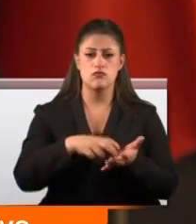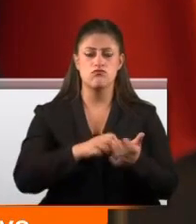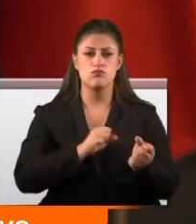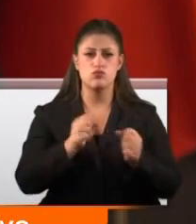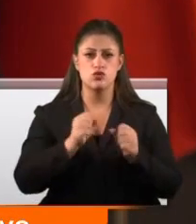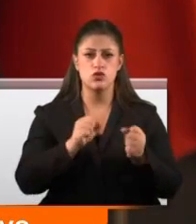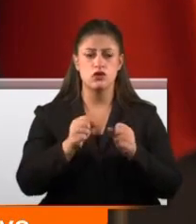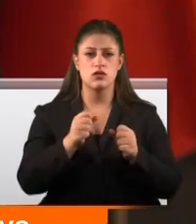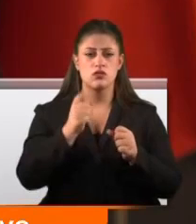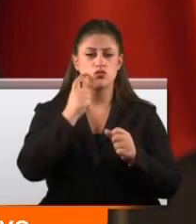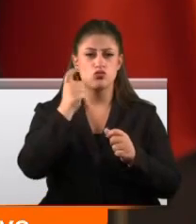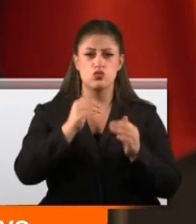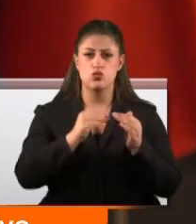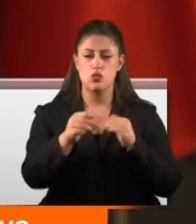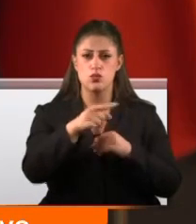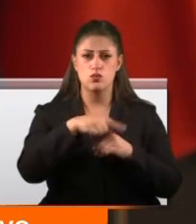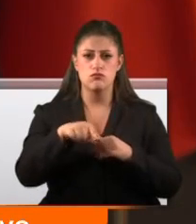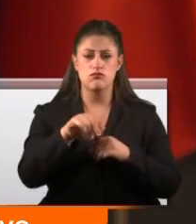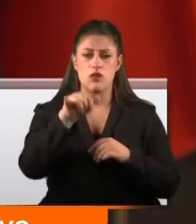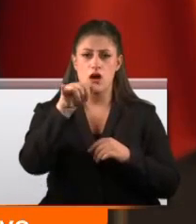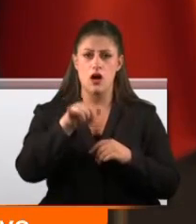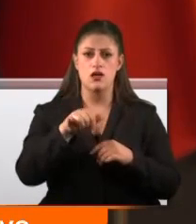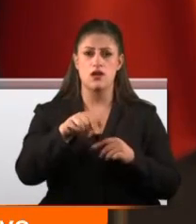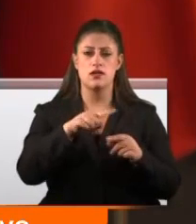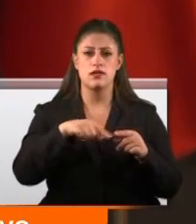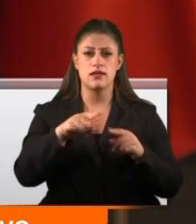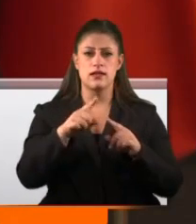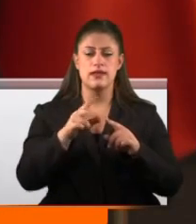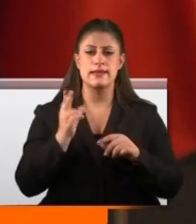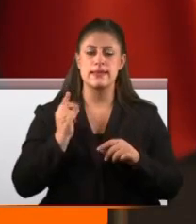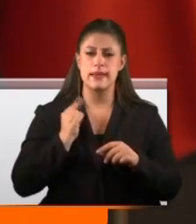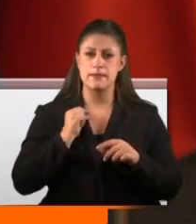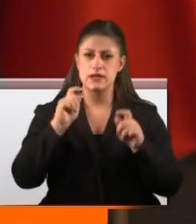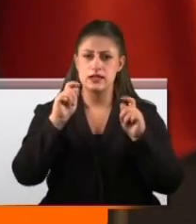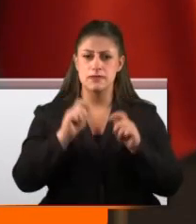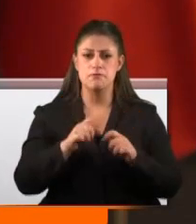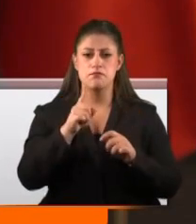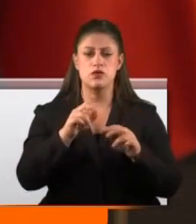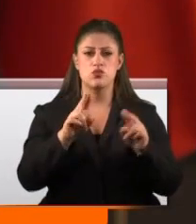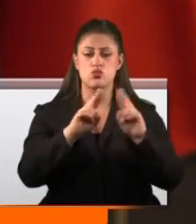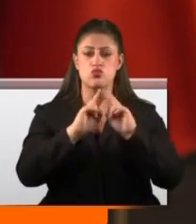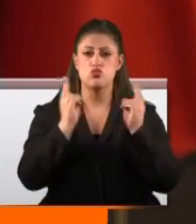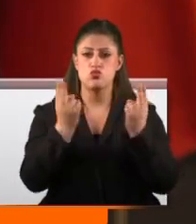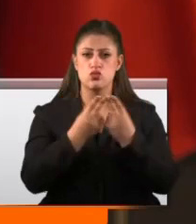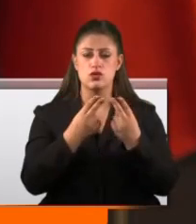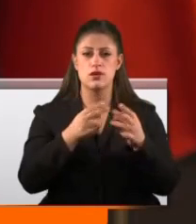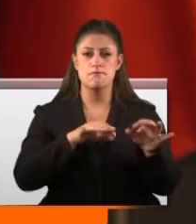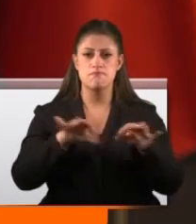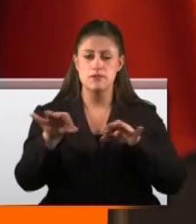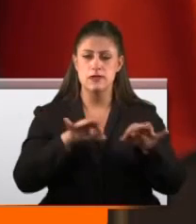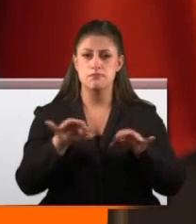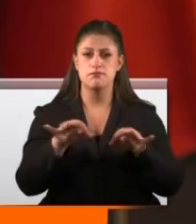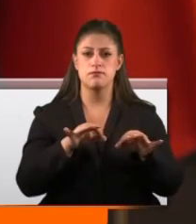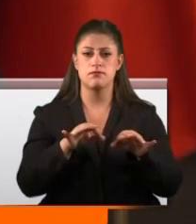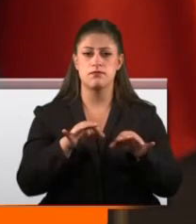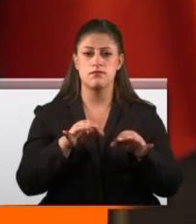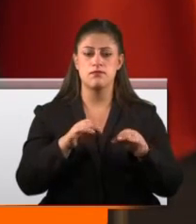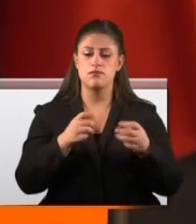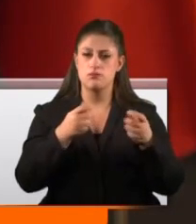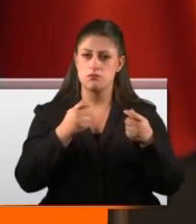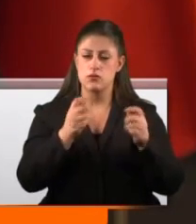sürdüren toplumların da hakkaniyetle temsil edildiği Bir küresel yönetişim mimarisini temin